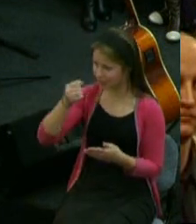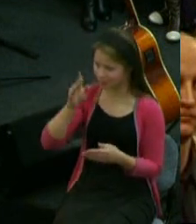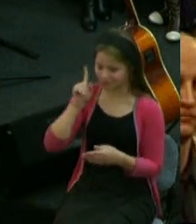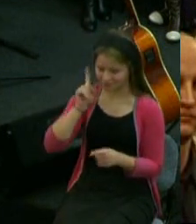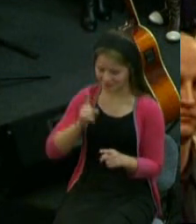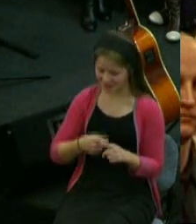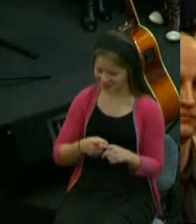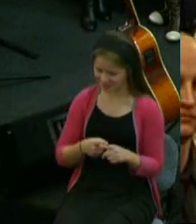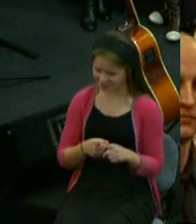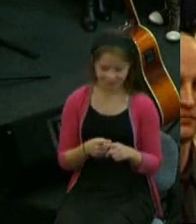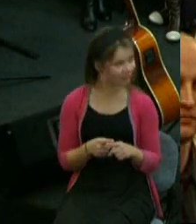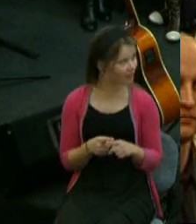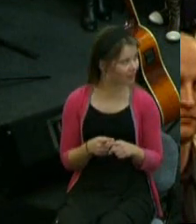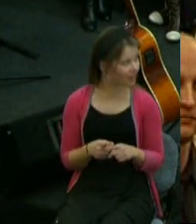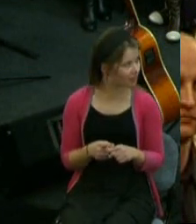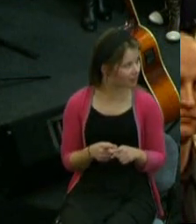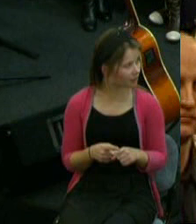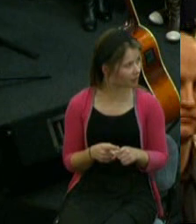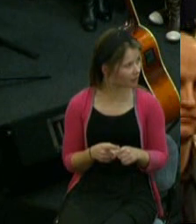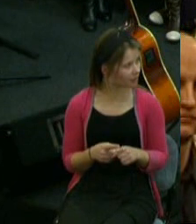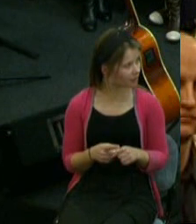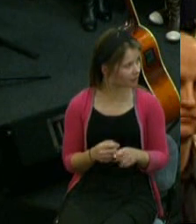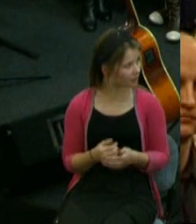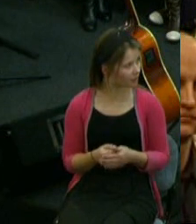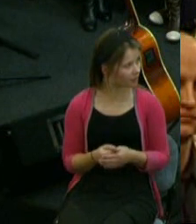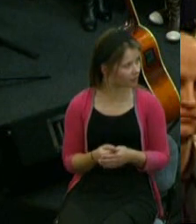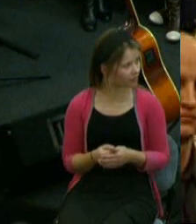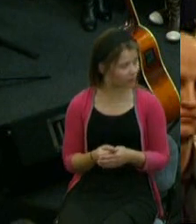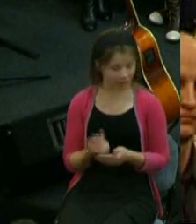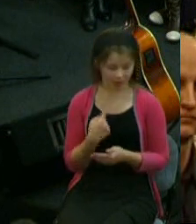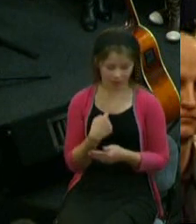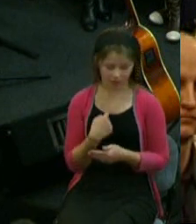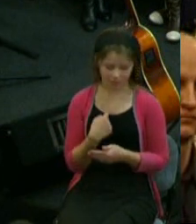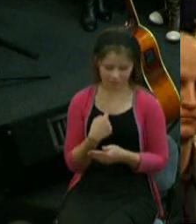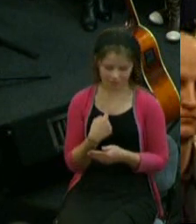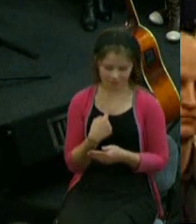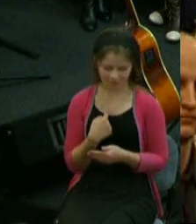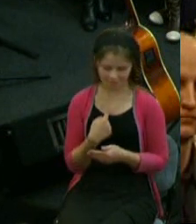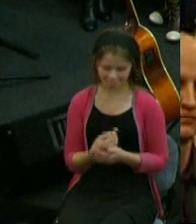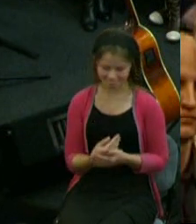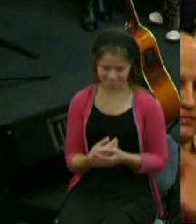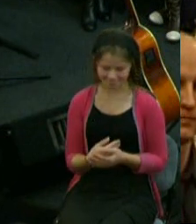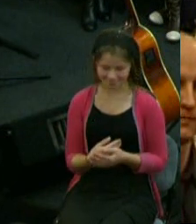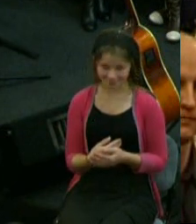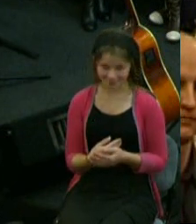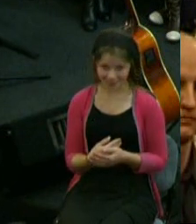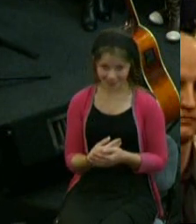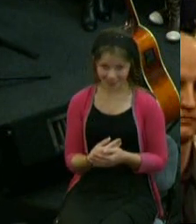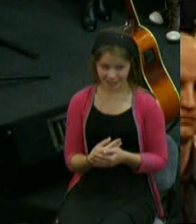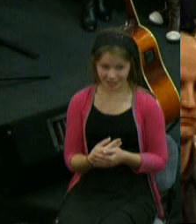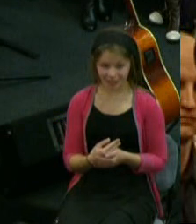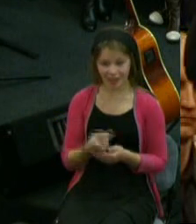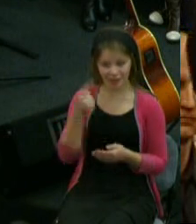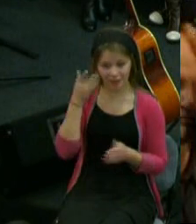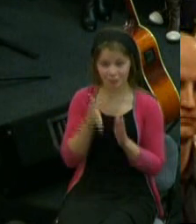я знав, що там чекає, я розумів, Господи, можливо, я щось не зрозумію. Я хотів би, Господи, перед тим, як залишу батьківський дім,